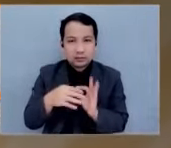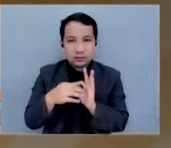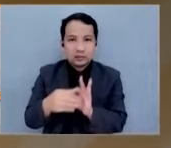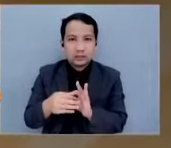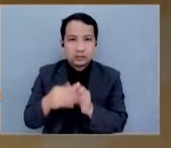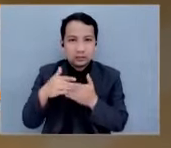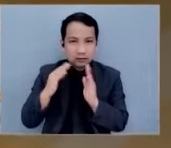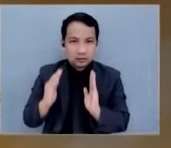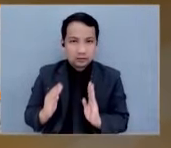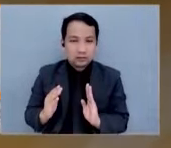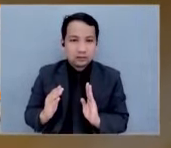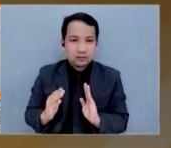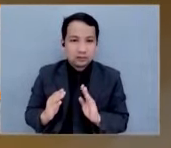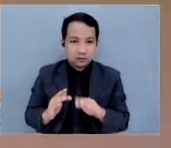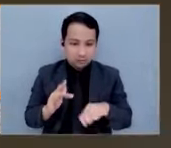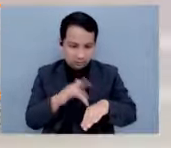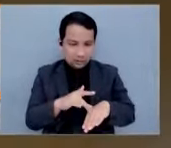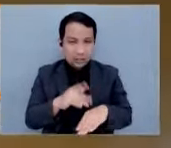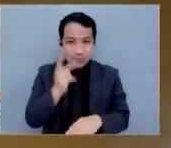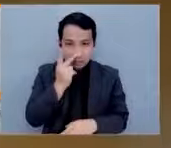na hawakan ang kanyang ari.